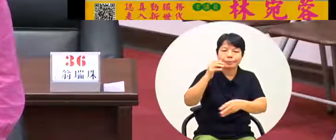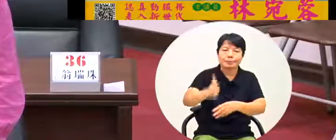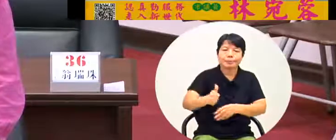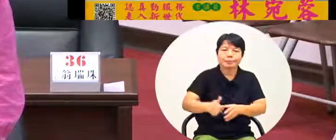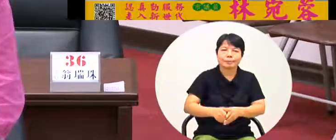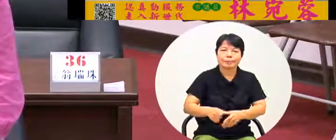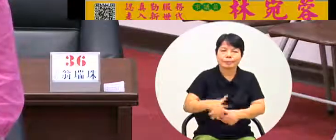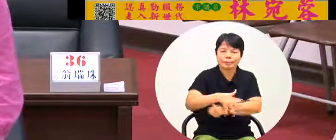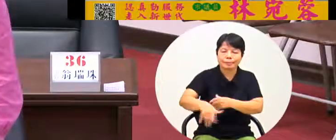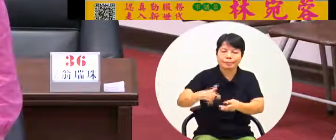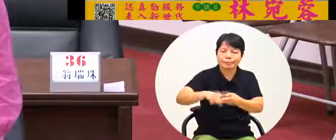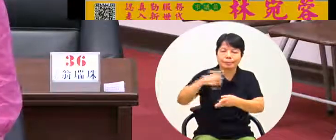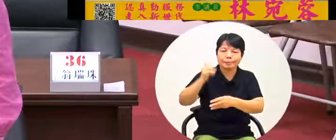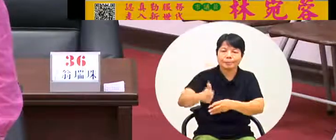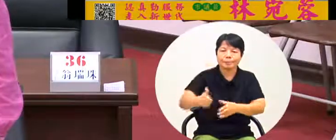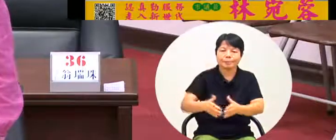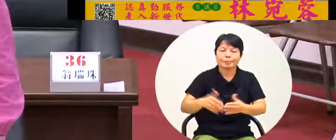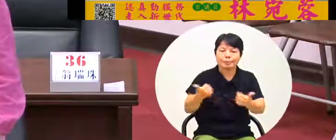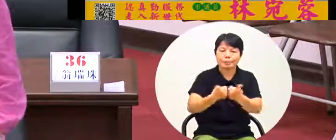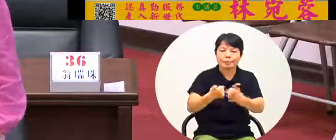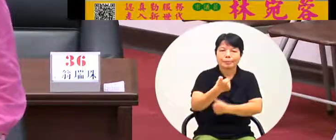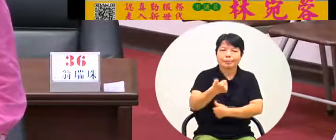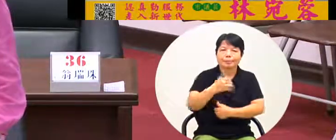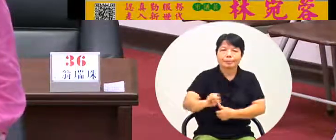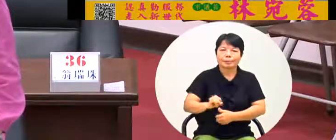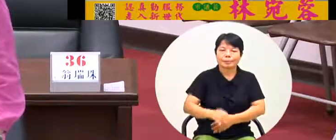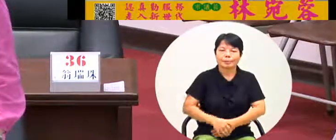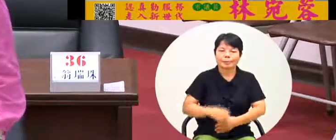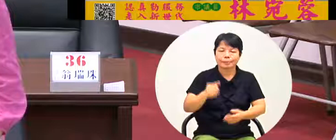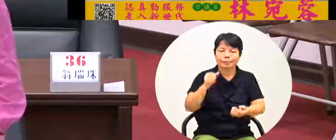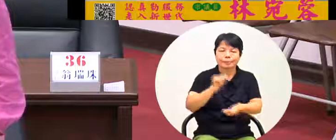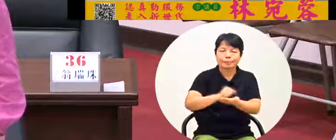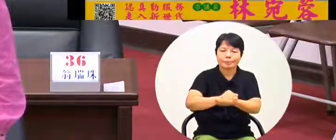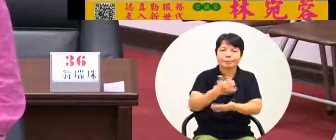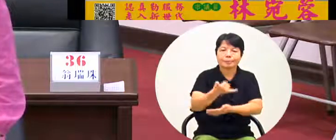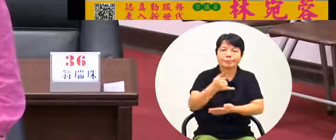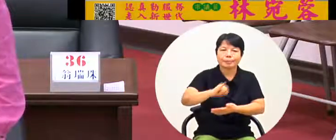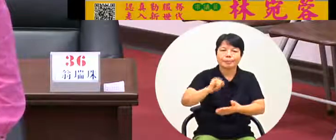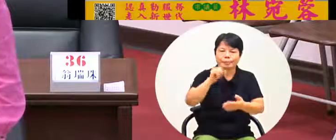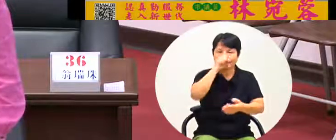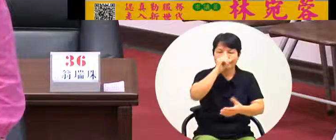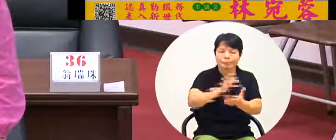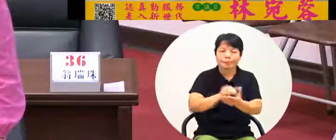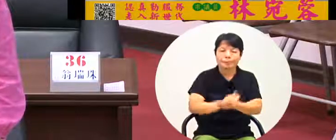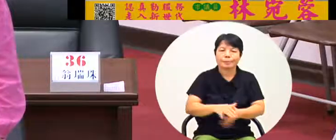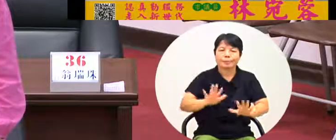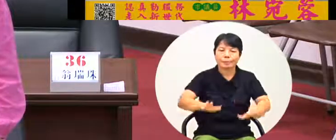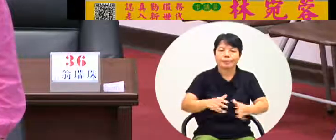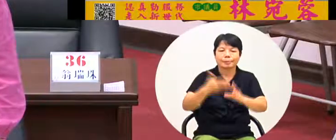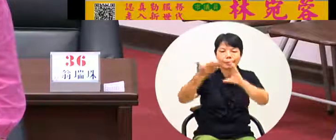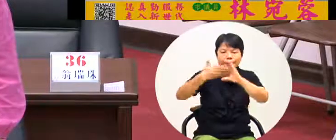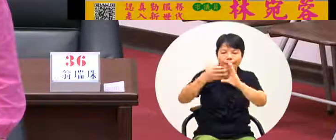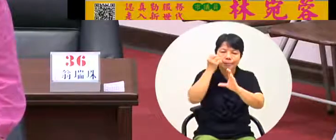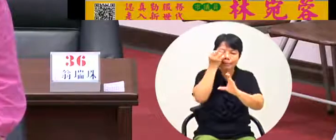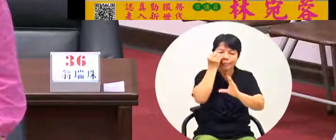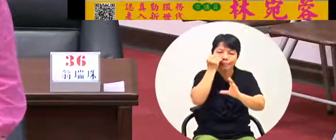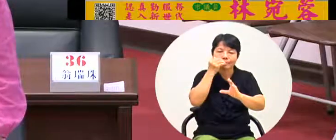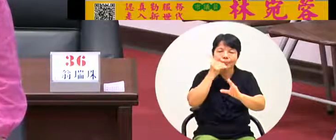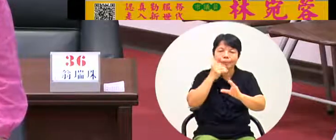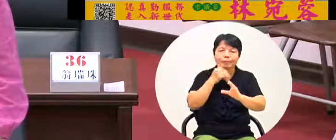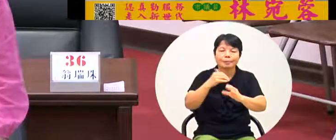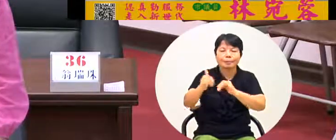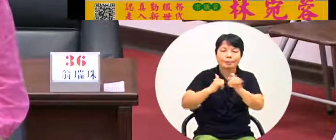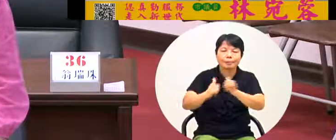同事新闻界的好朋友，我们今麦登伫咱电视机关心咱市政的乡亲时段，大